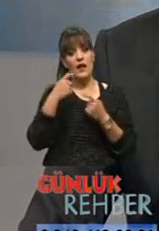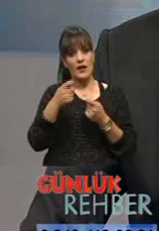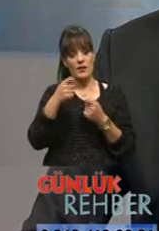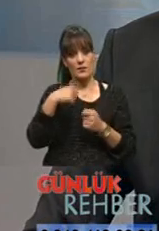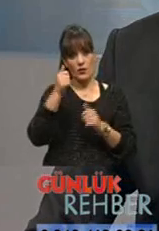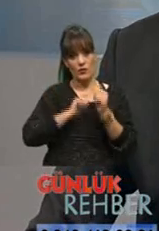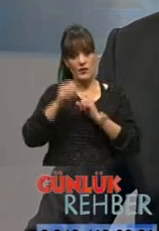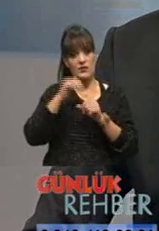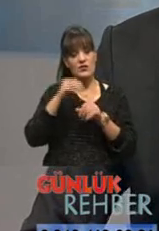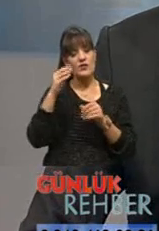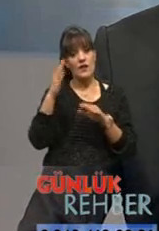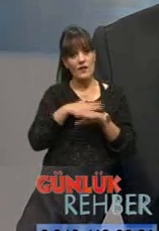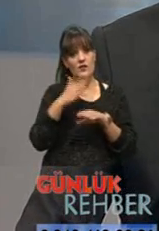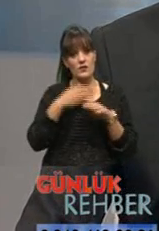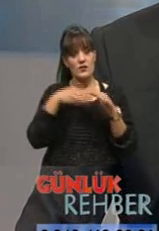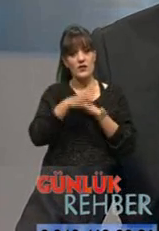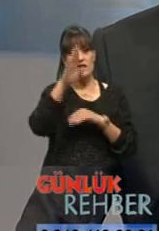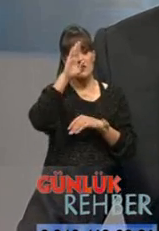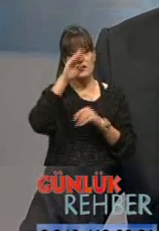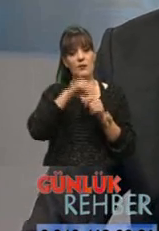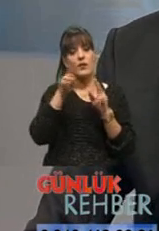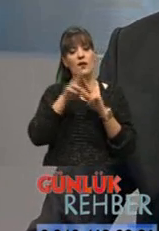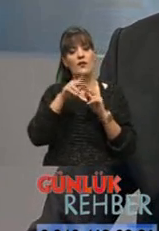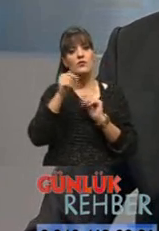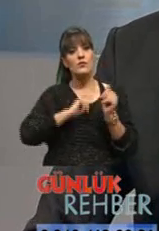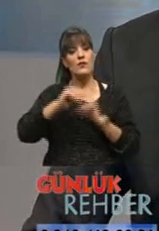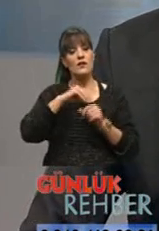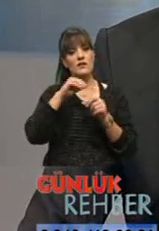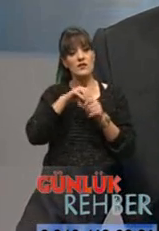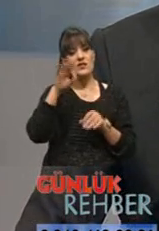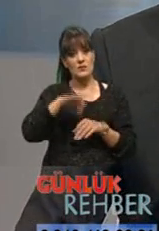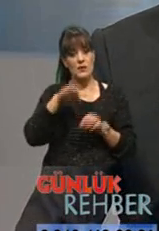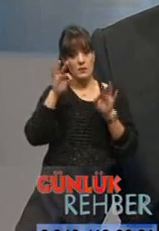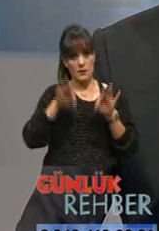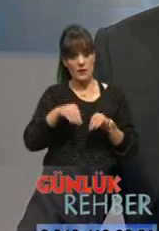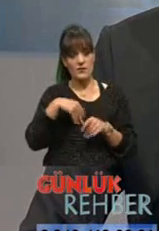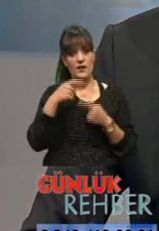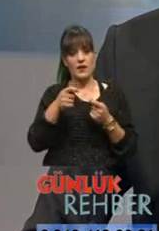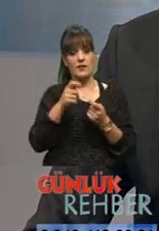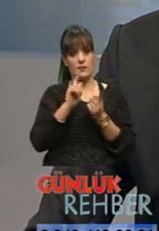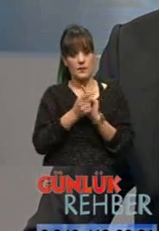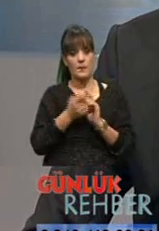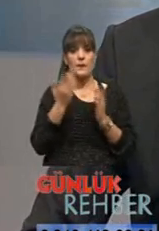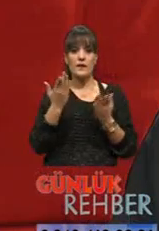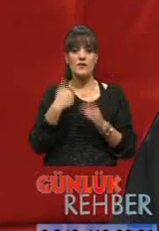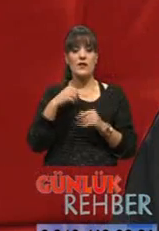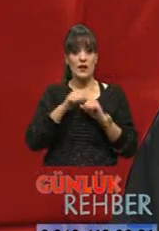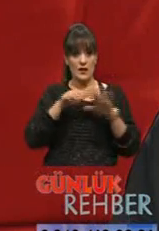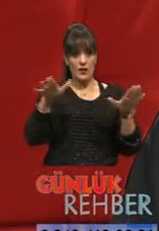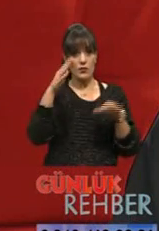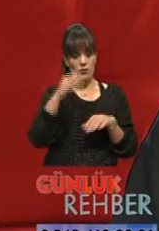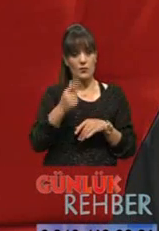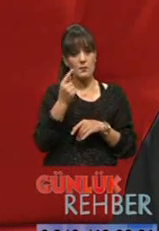üniversitelere de yavaş yavaş giriyor. İstanbul'da Kadir Has Üniversitesi'nde şu anda başladı eğitimler. Yani inşallah yayılırsa